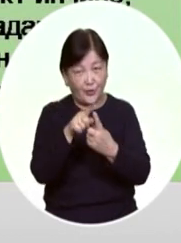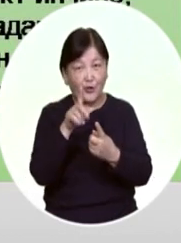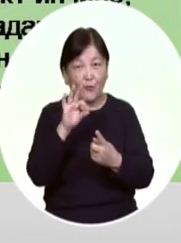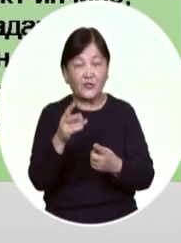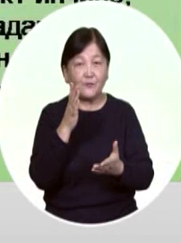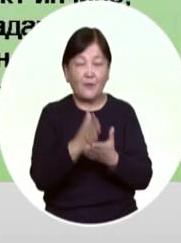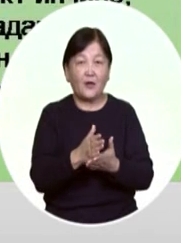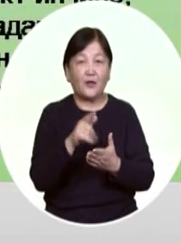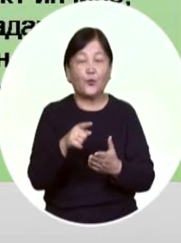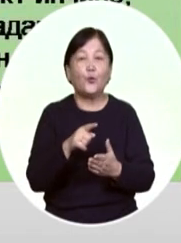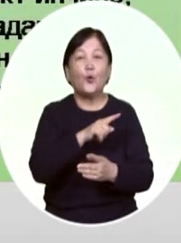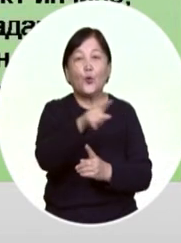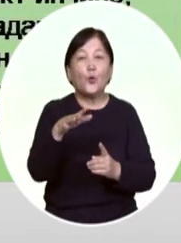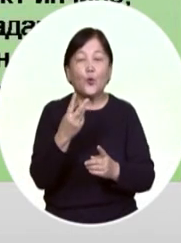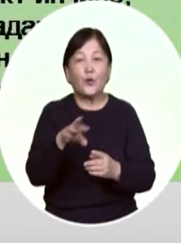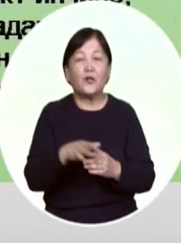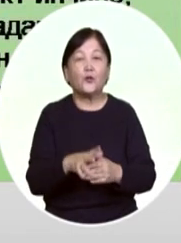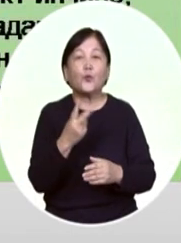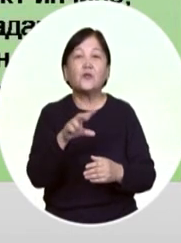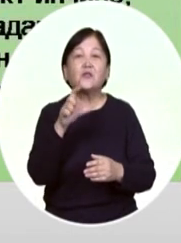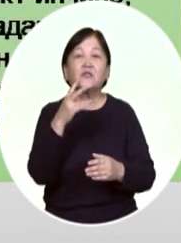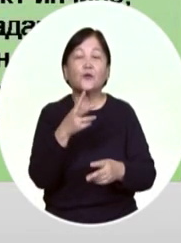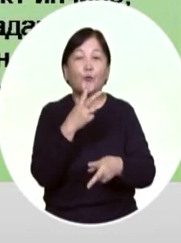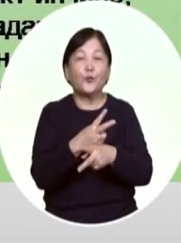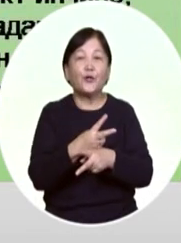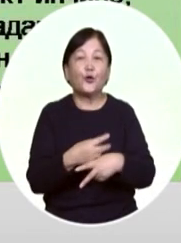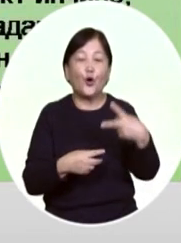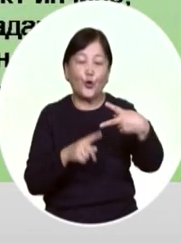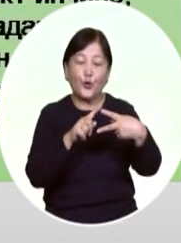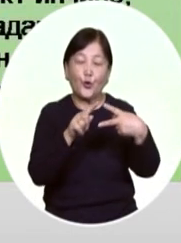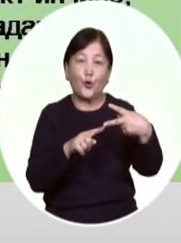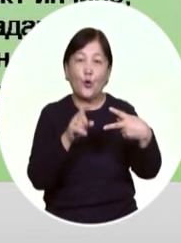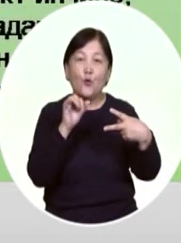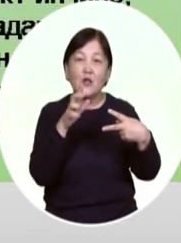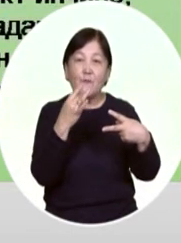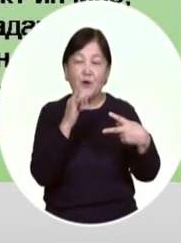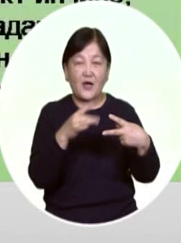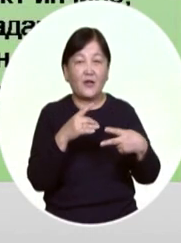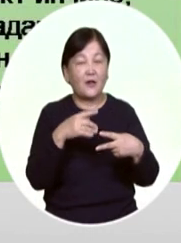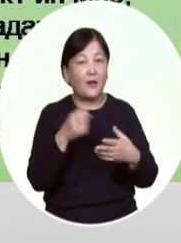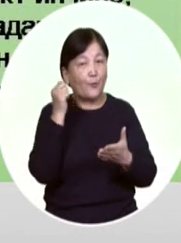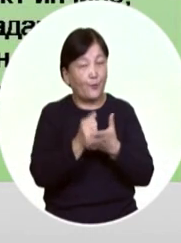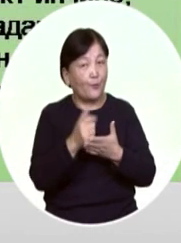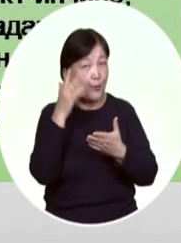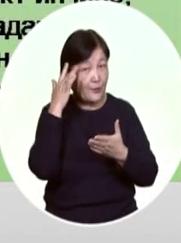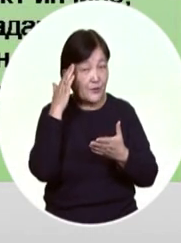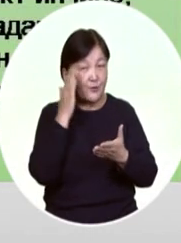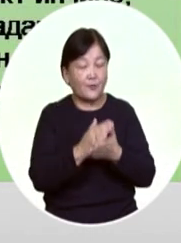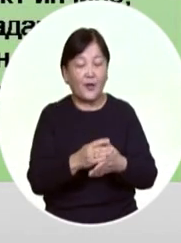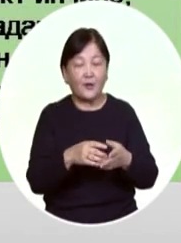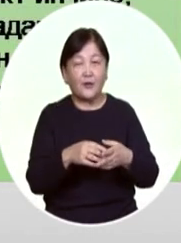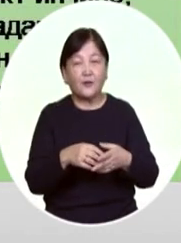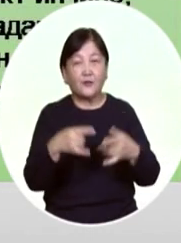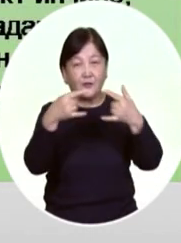хүрээнд үндсэн хуулийн төслийг хоёр хувираар боловсруулсан байгаа. За энэ дэлгэцэнд байгаа